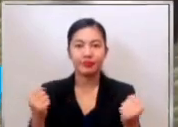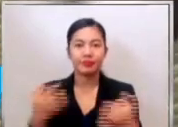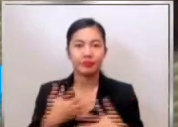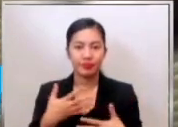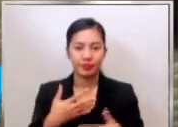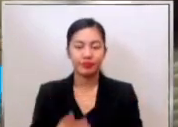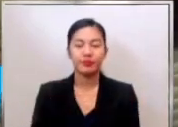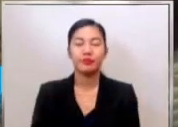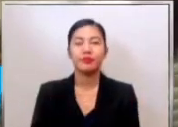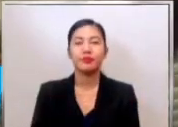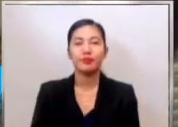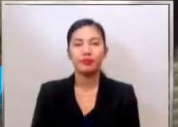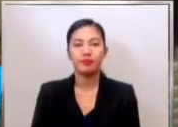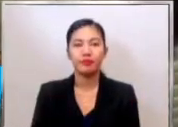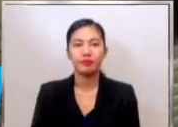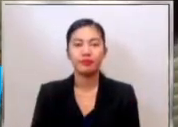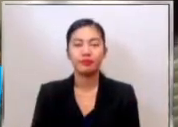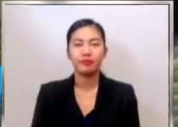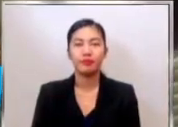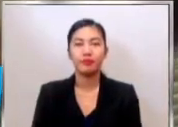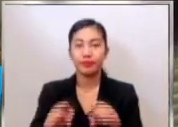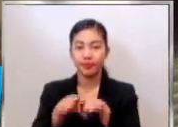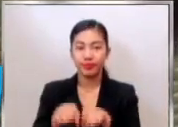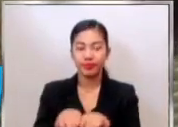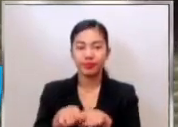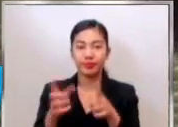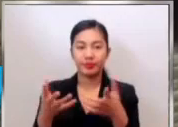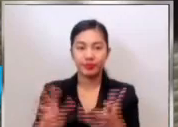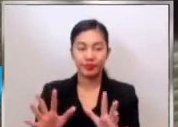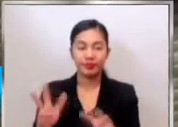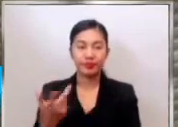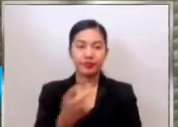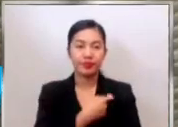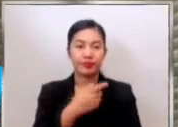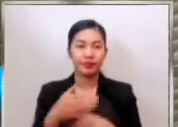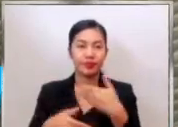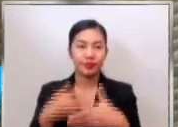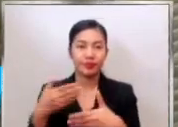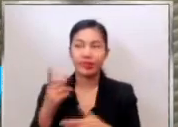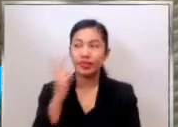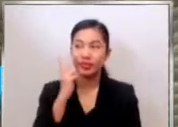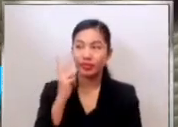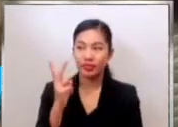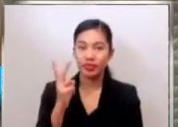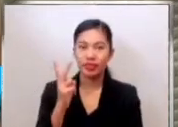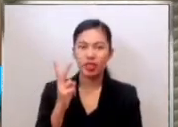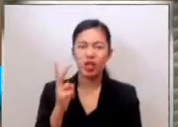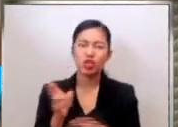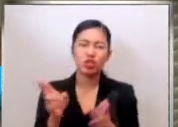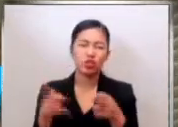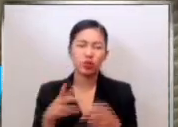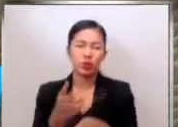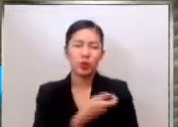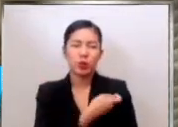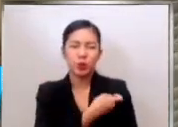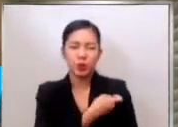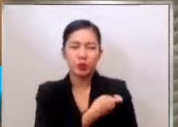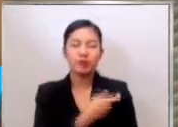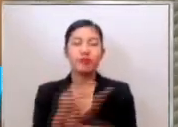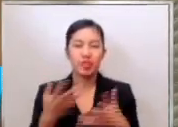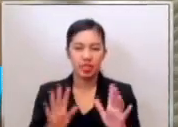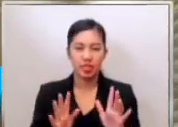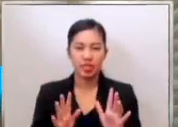pangamba. At after nga nung bakunahan, nakikita naman nila na sandaling-sandali lang yung pagtuturok at tapos na.